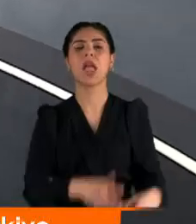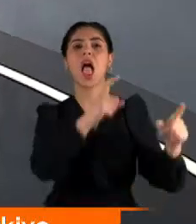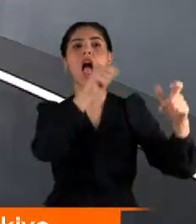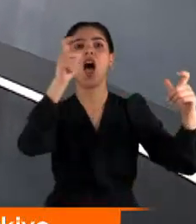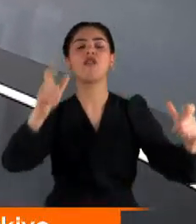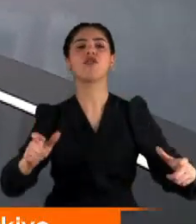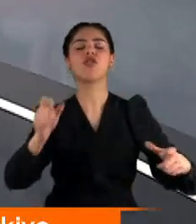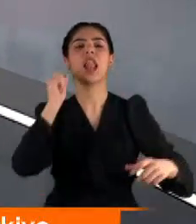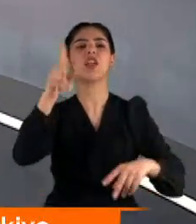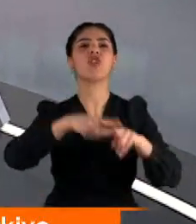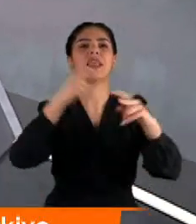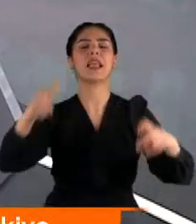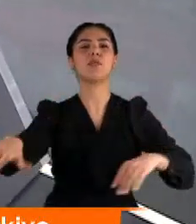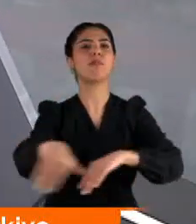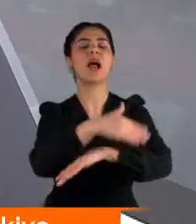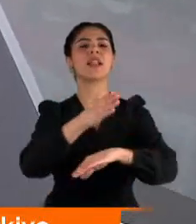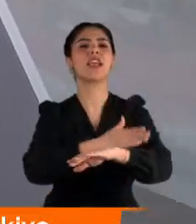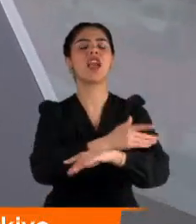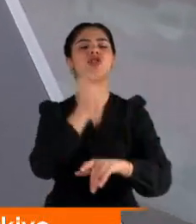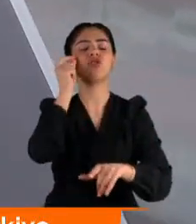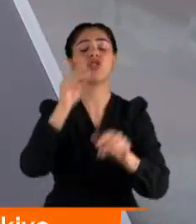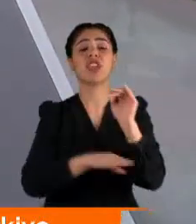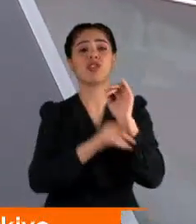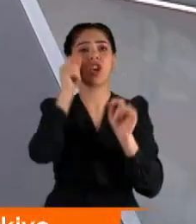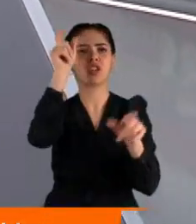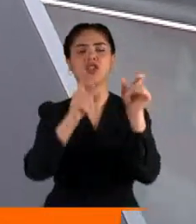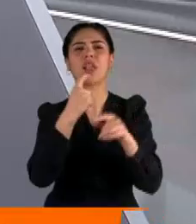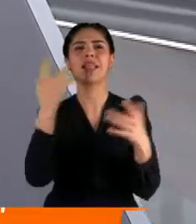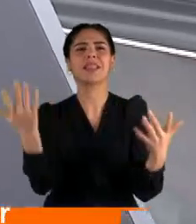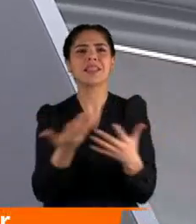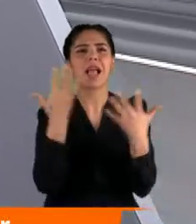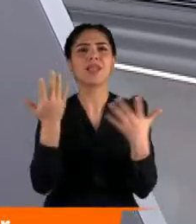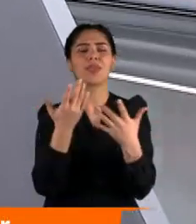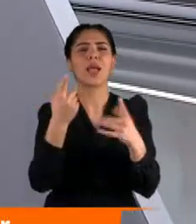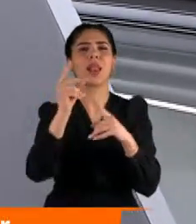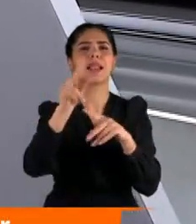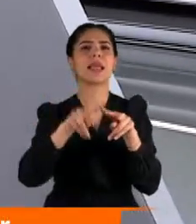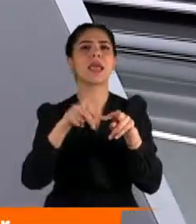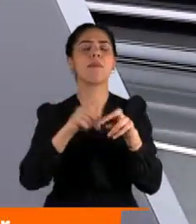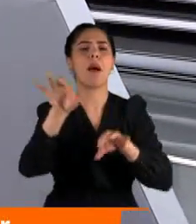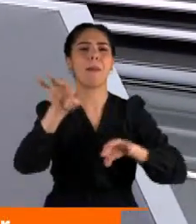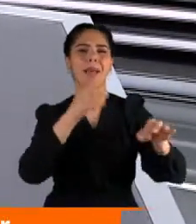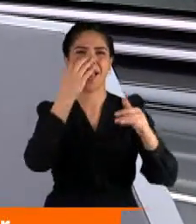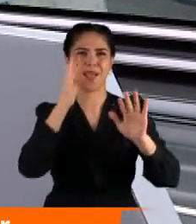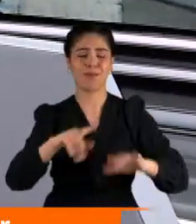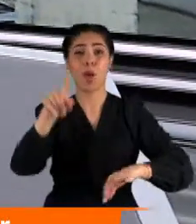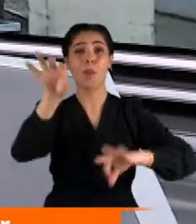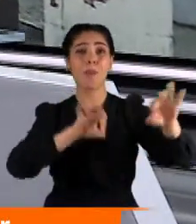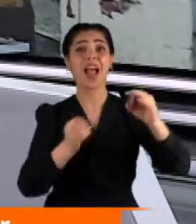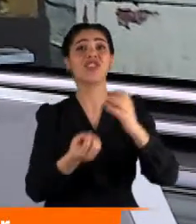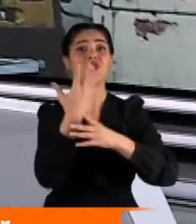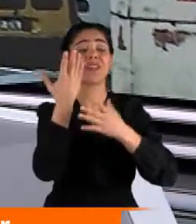Avcılar Yeşilkent Mahallesi'nde yaşayanlar yıllardır dört gözle tabii imar planı bekliyordu. O plan